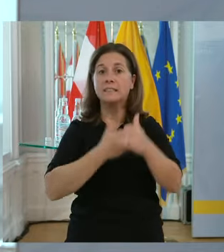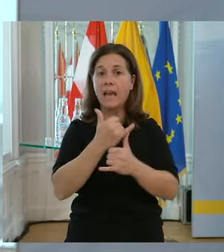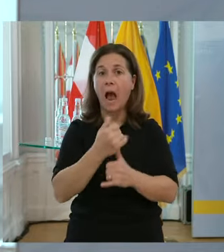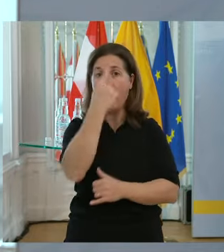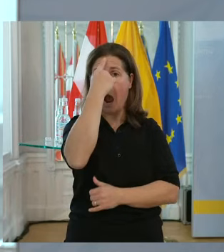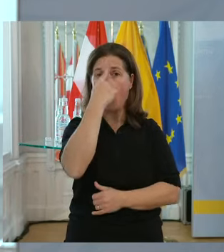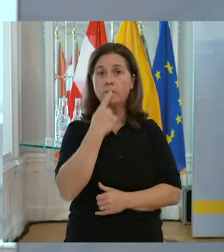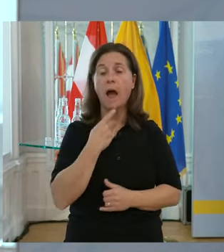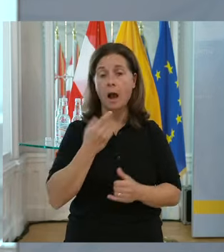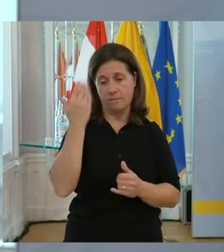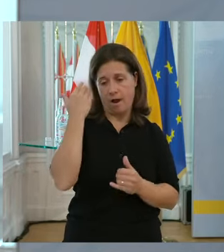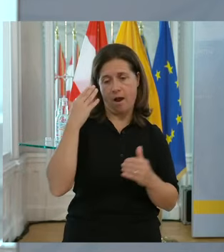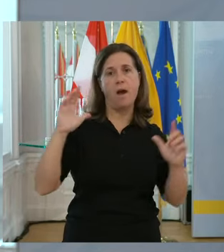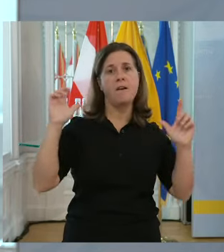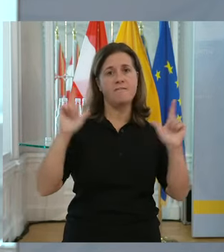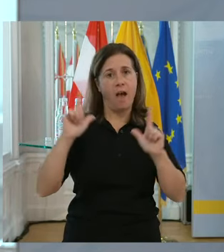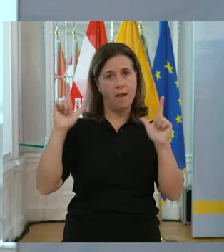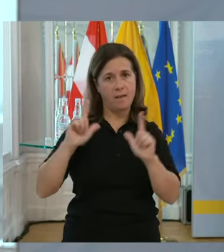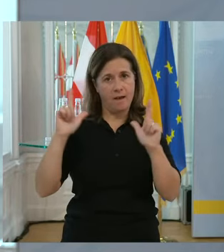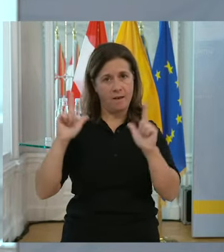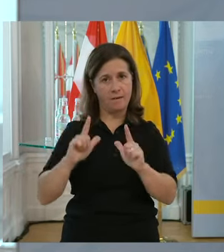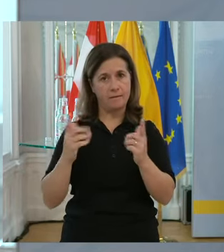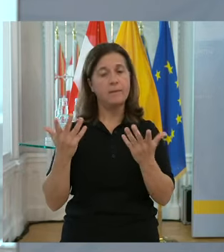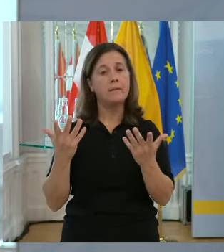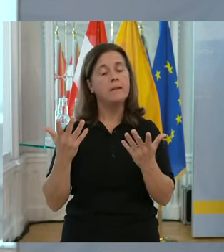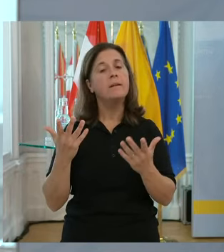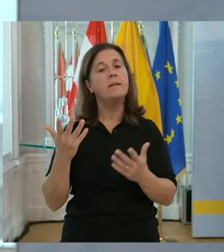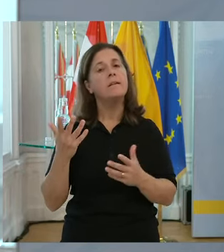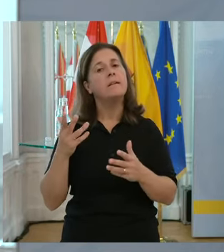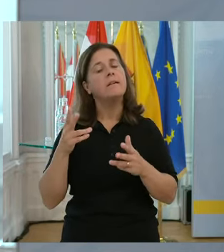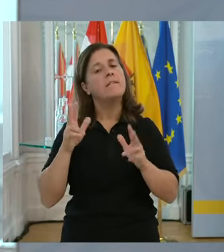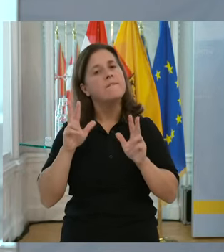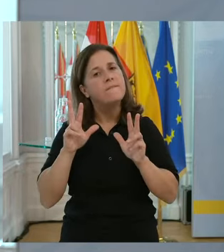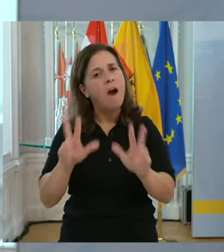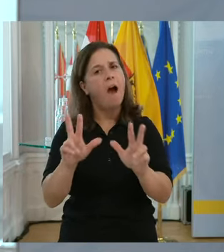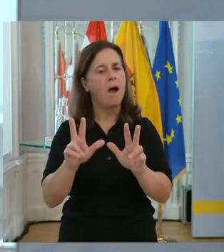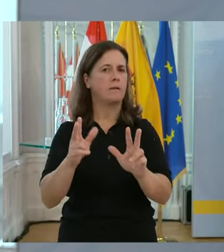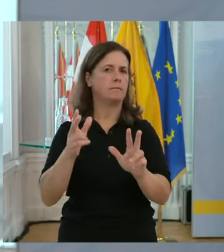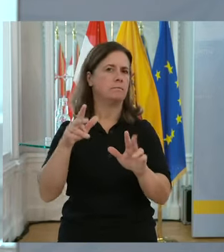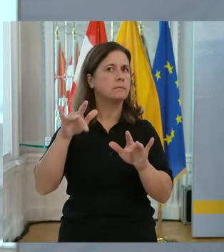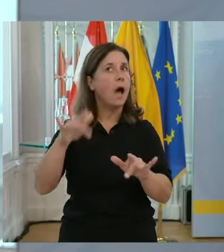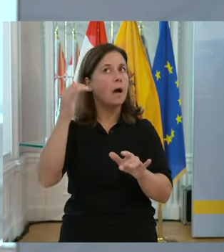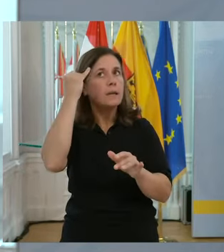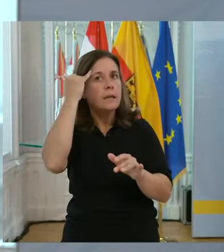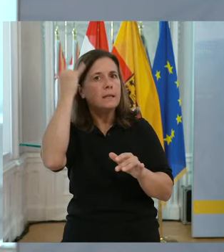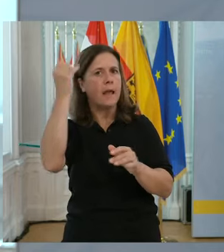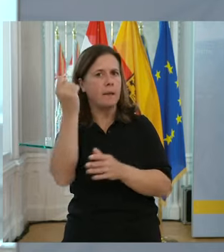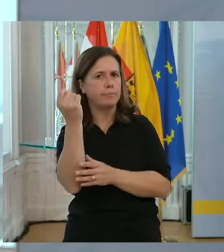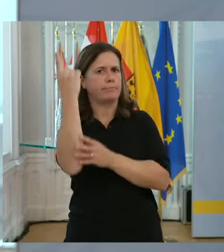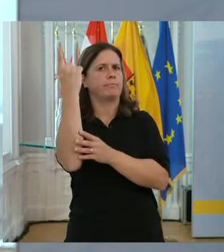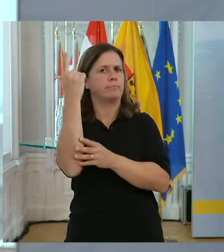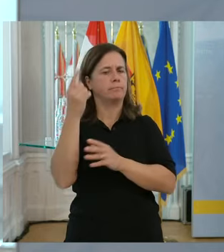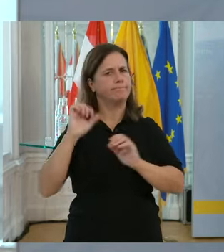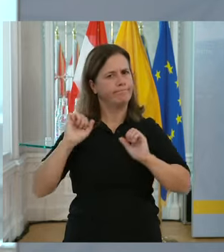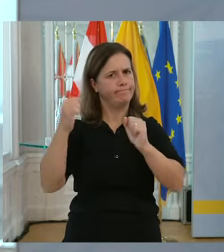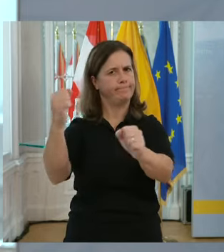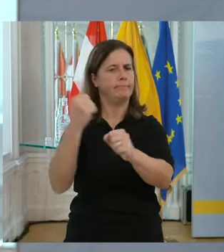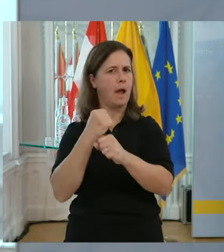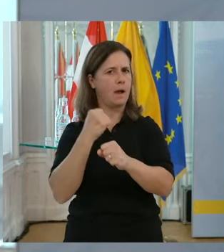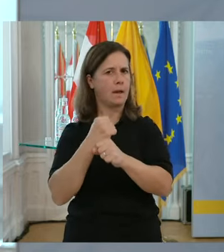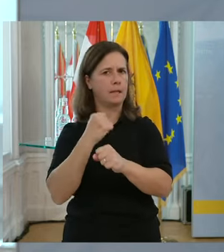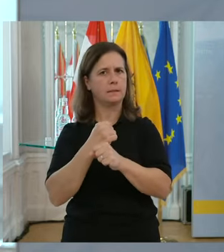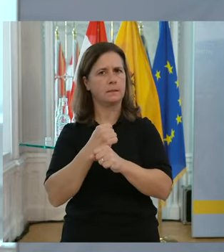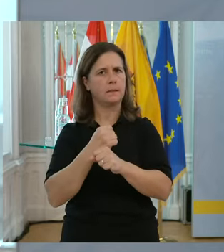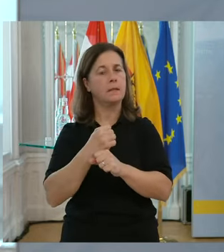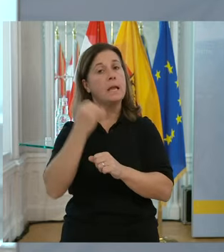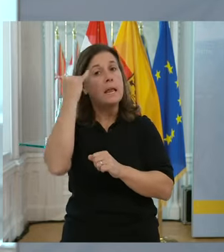gerade gefeiert, die wirklich die Idee gehabt haben, etwas zu tun und aus